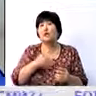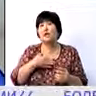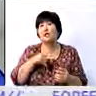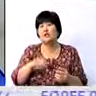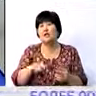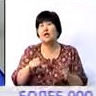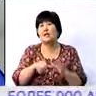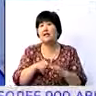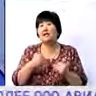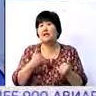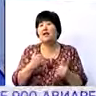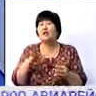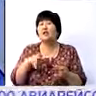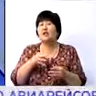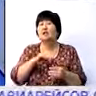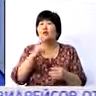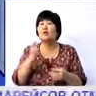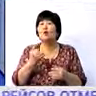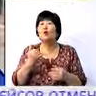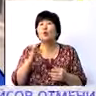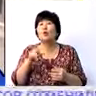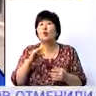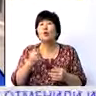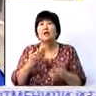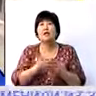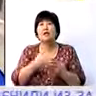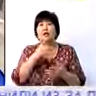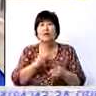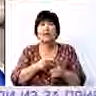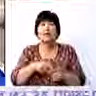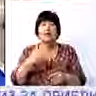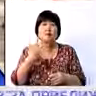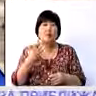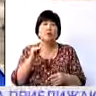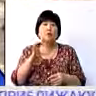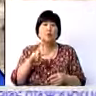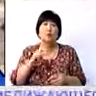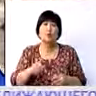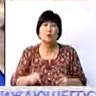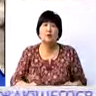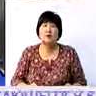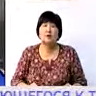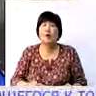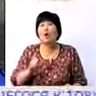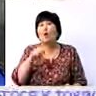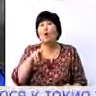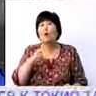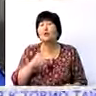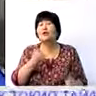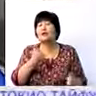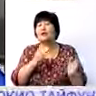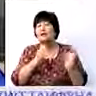ДТО «Энергосервис», оплатить за все коммунальные услуги. Это у нас в данный момент 5 услуг. Холдинг следит за